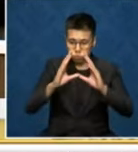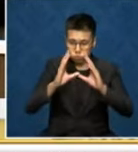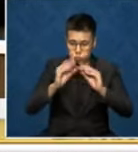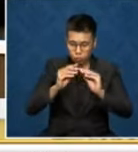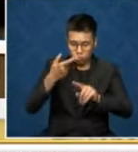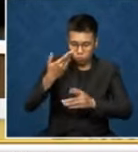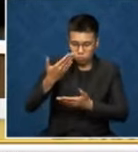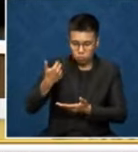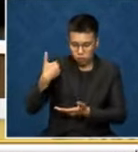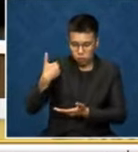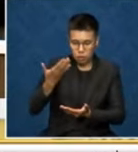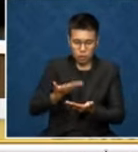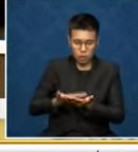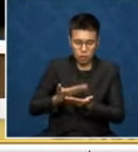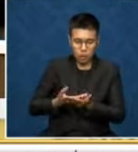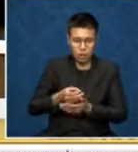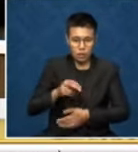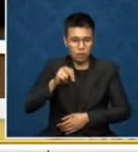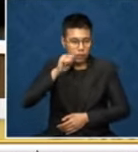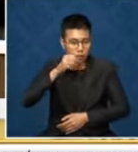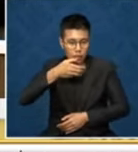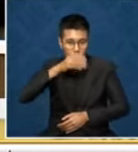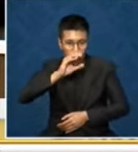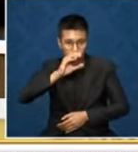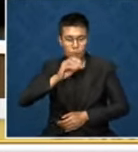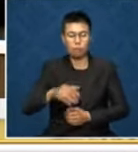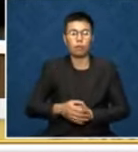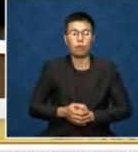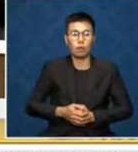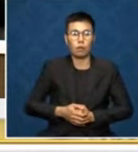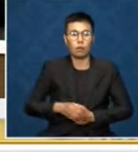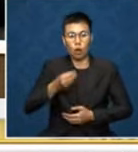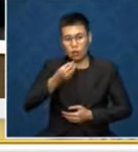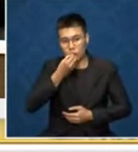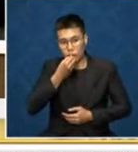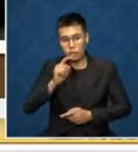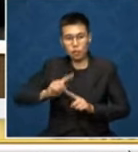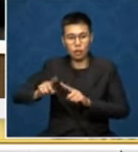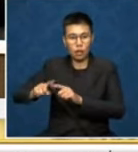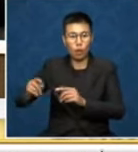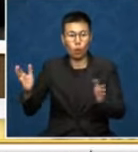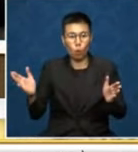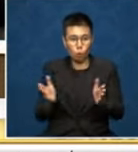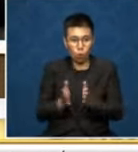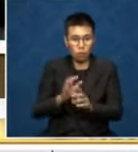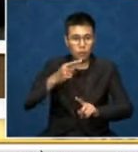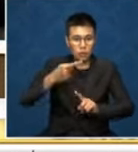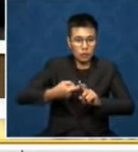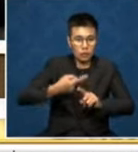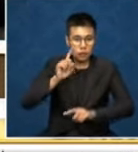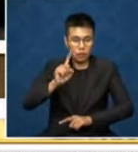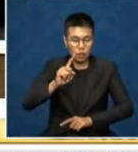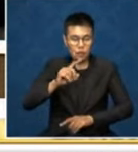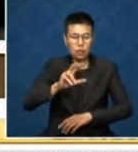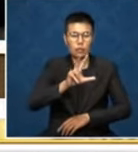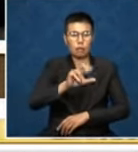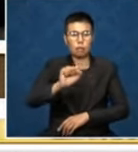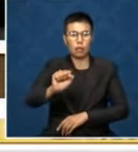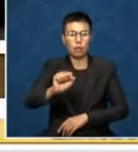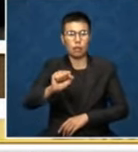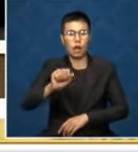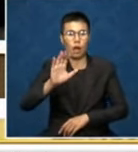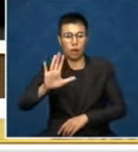เครื่องดื่มนะประมาณ 8-90,000 บาทเดือนหนึ่ง4สัปดาห์ก็ใช้เงินประมาณ 350,000 บาทกว่าจะเสร็จ90